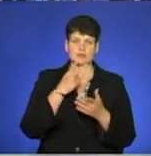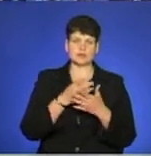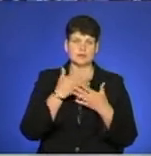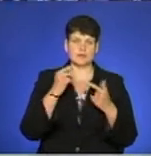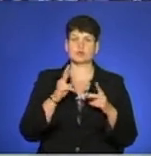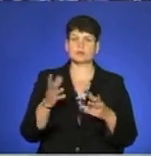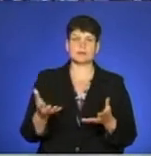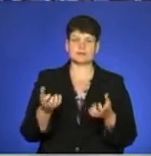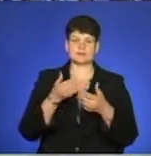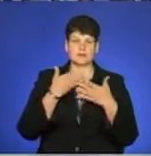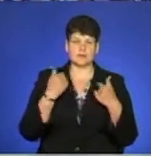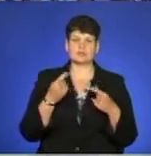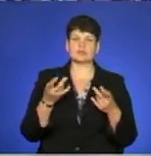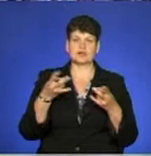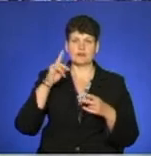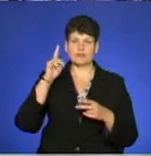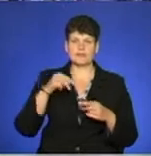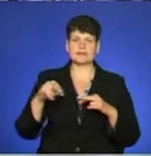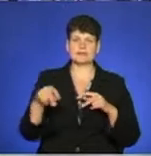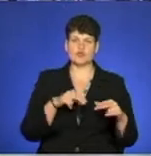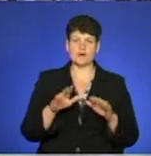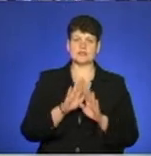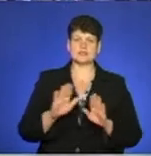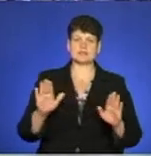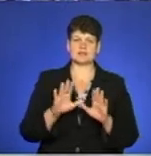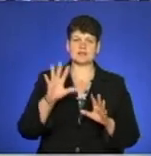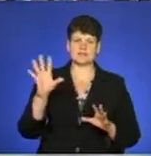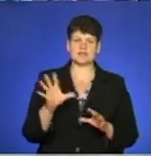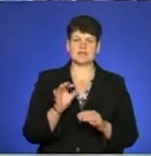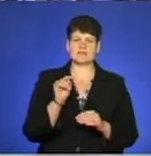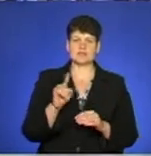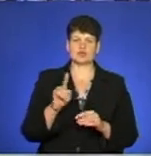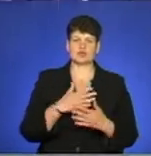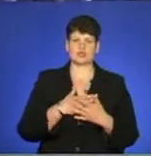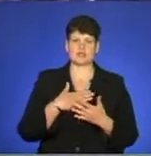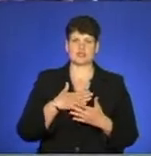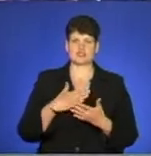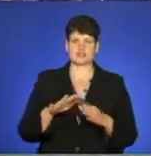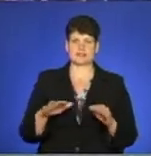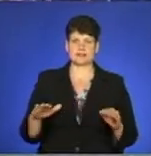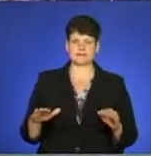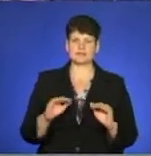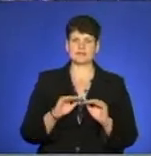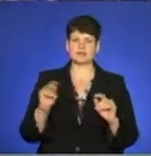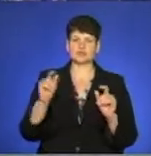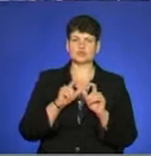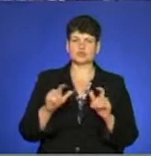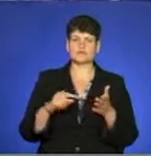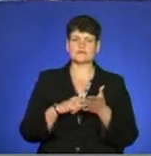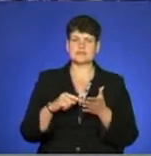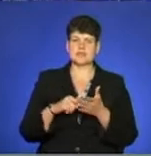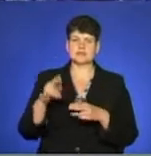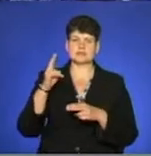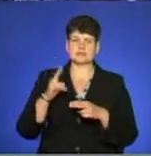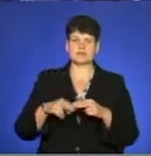буде підтримувати. Тому треба вміти танцювати, співати, взагалі все то, що люблять наші діти. Учні школи відзначили